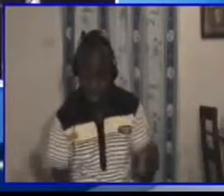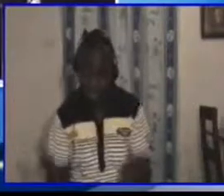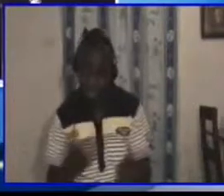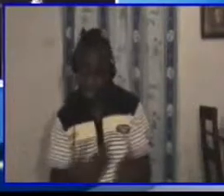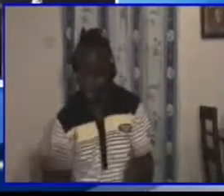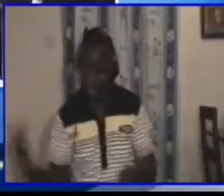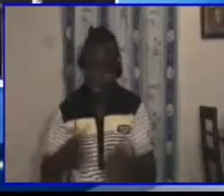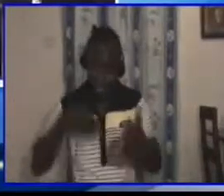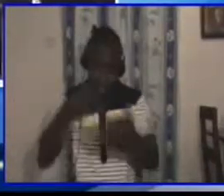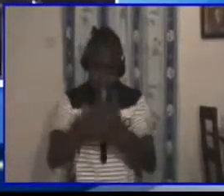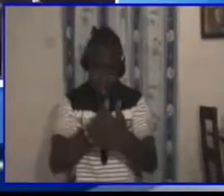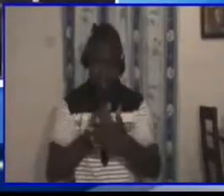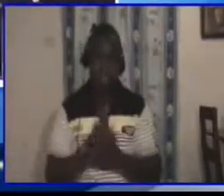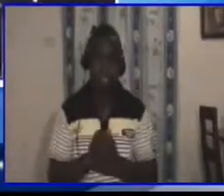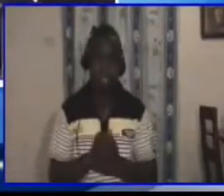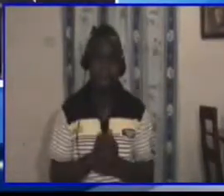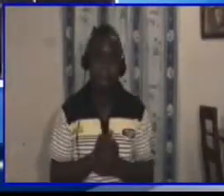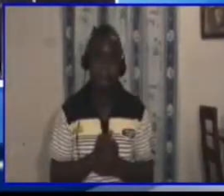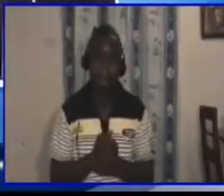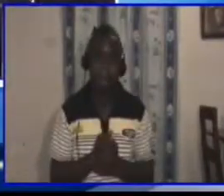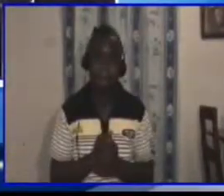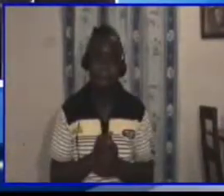saranno 500 anni